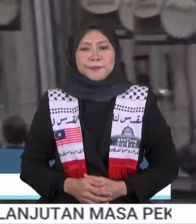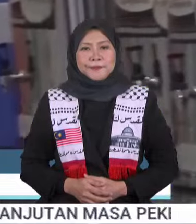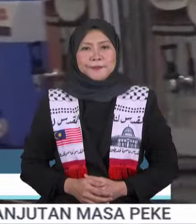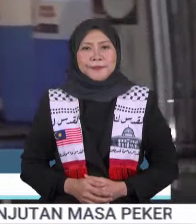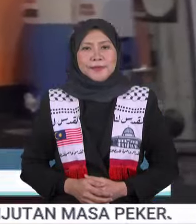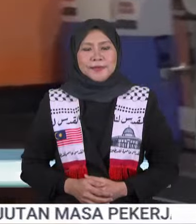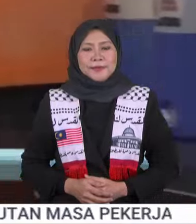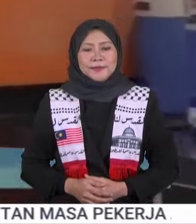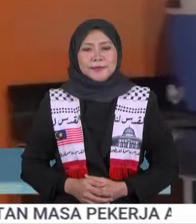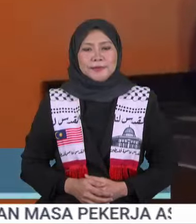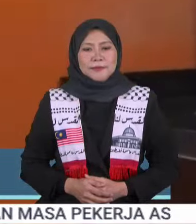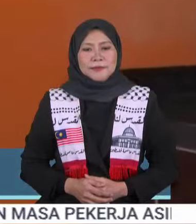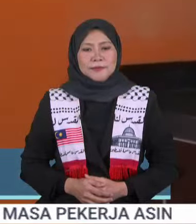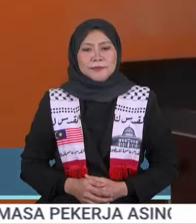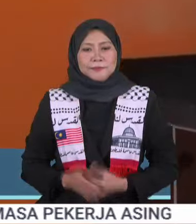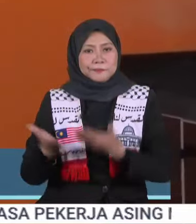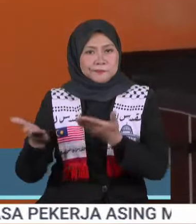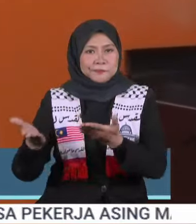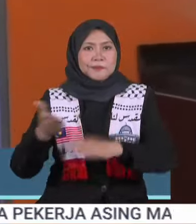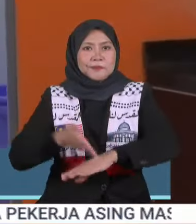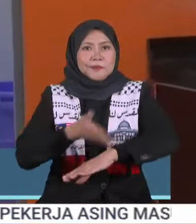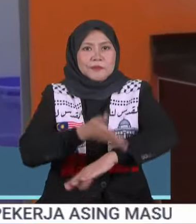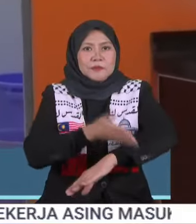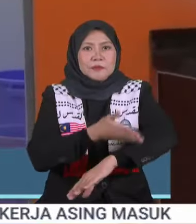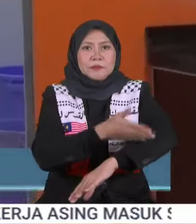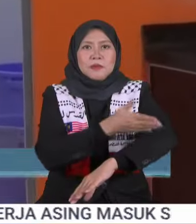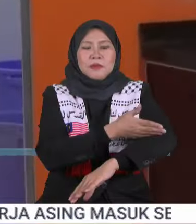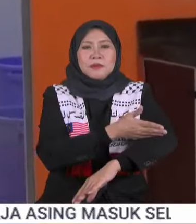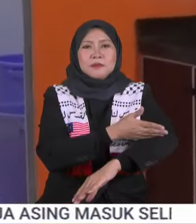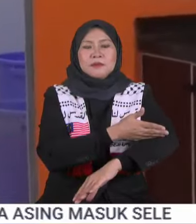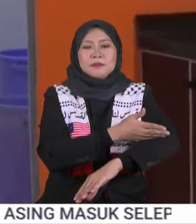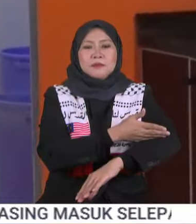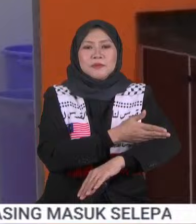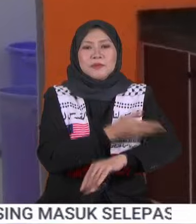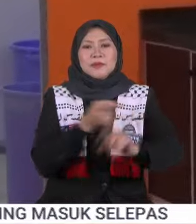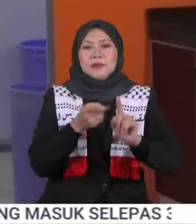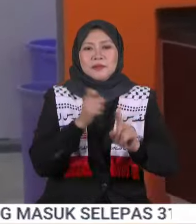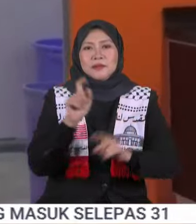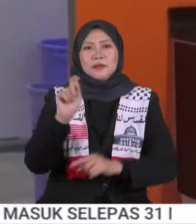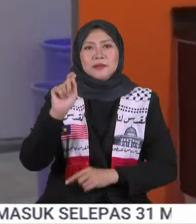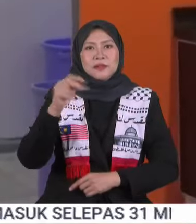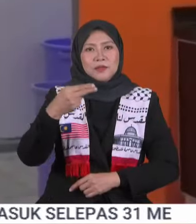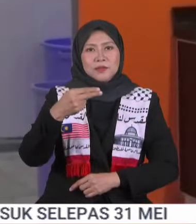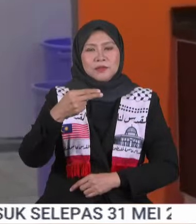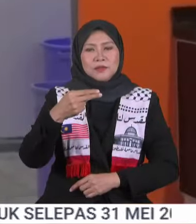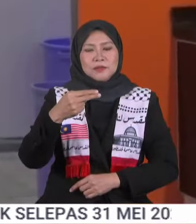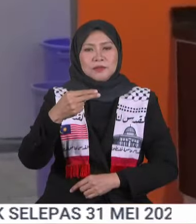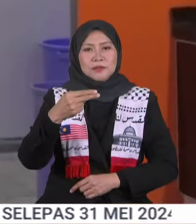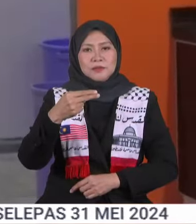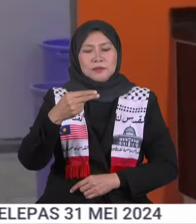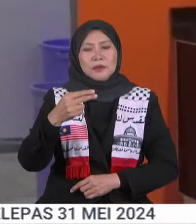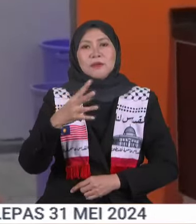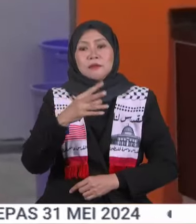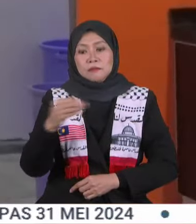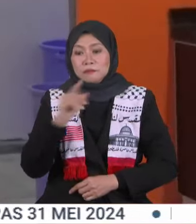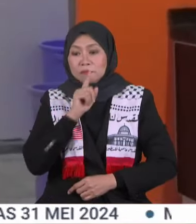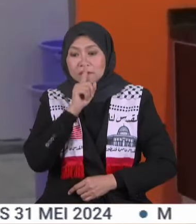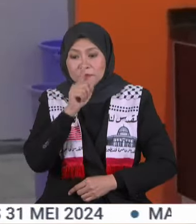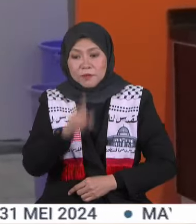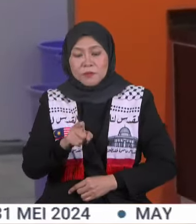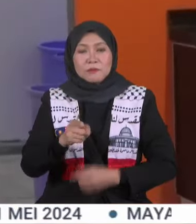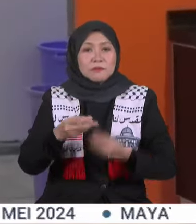Okey, baik. Ini adalah antara penambahbaikan yang dilakukan oleh pihak Lembaga Tabung Haji dan juga pihak masyarik bagi